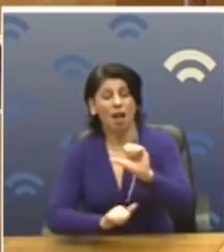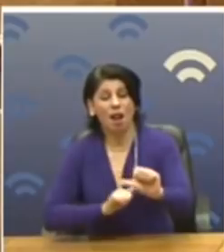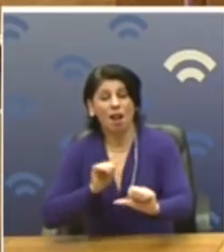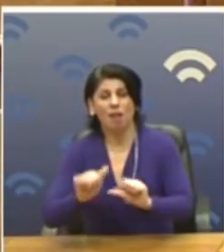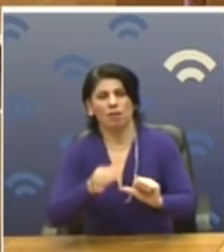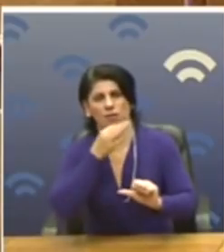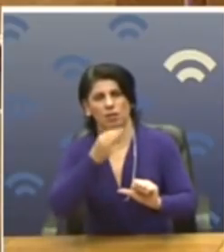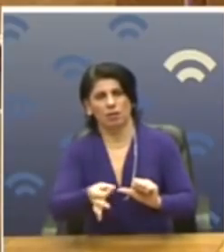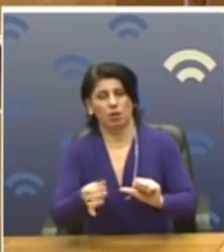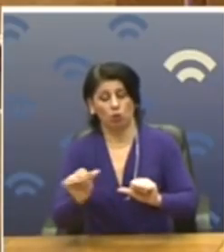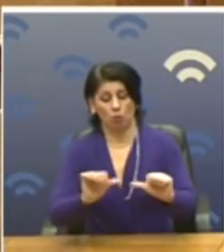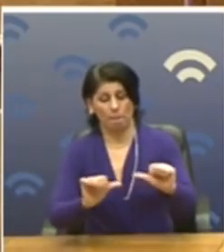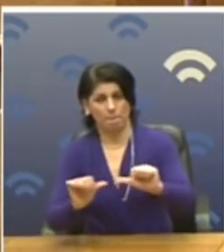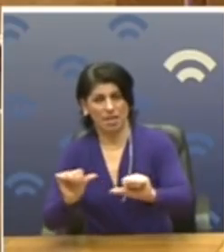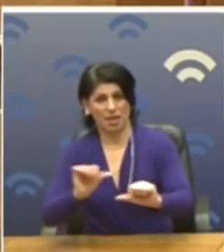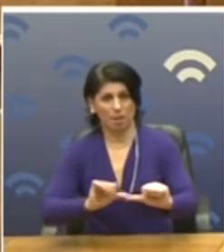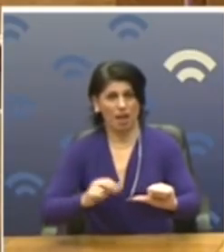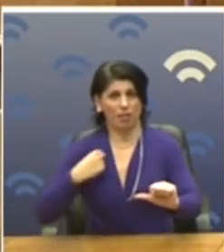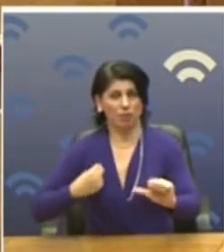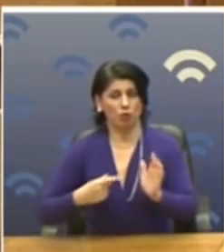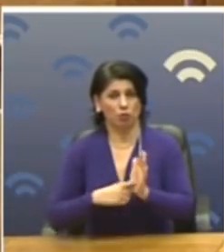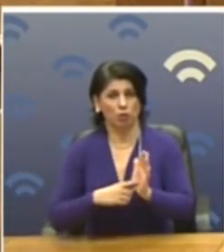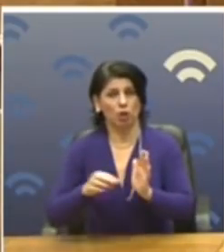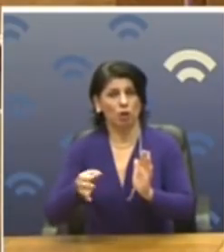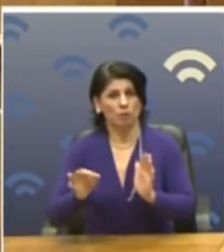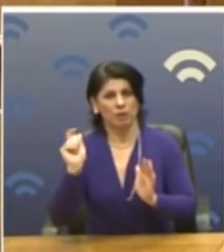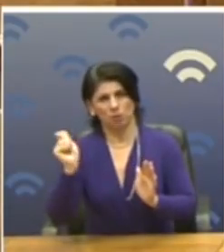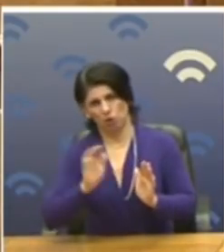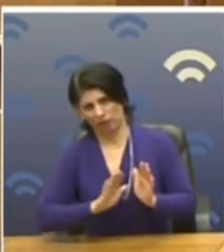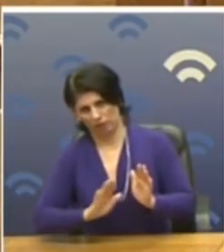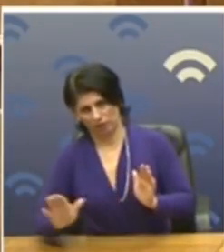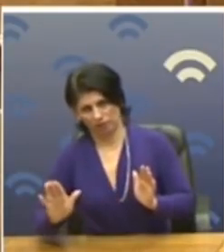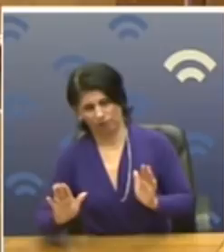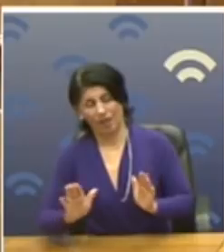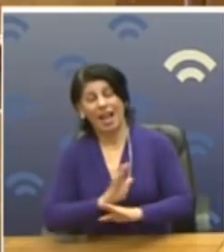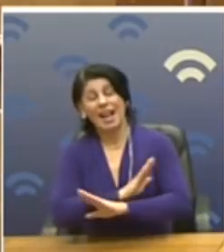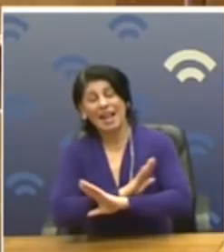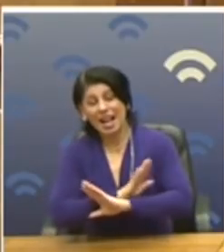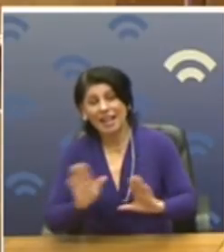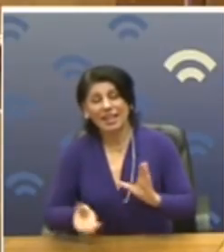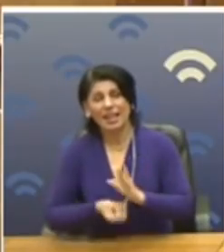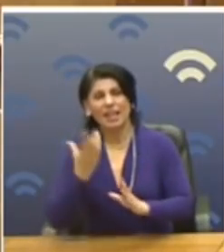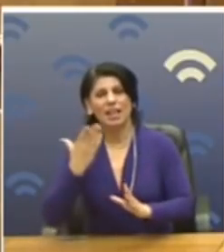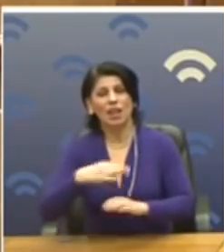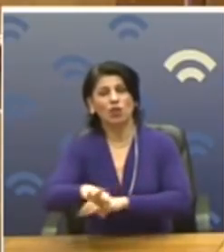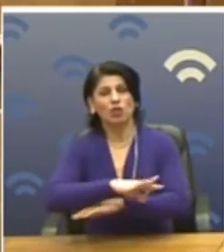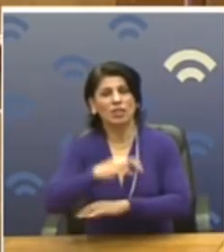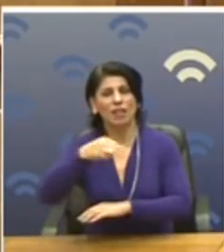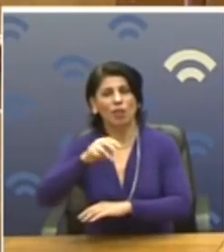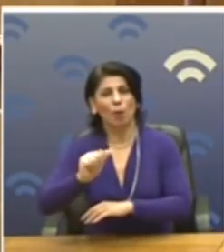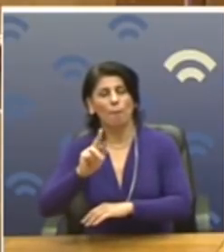λέμε, στο μείγμα δημοσιονομικής και νομισματικής πολιτικής. Κανένα νέο σχέδιο Μάρσαλ,